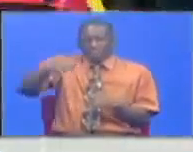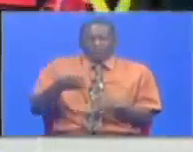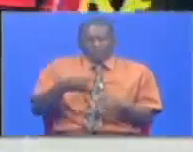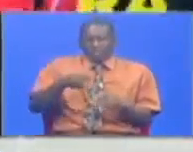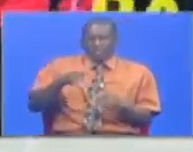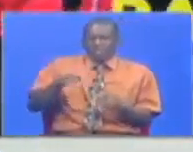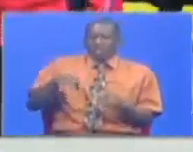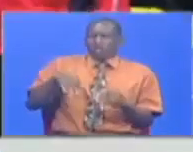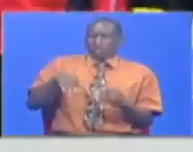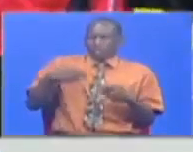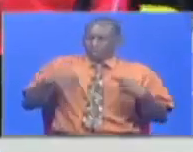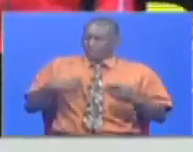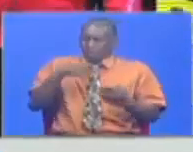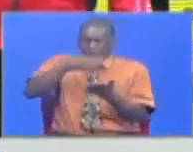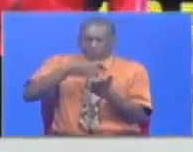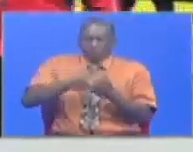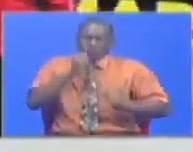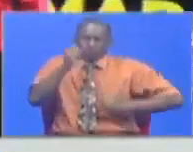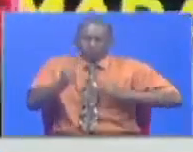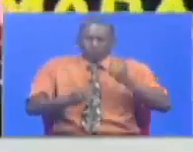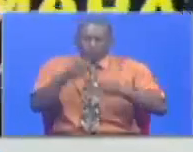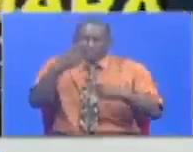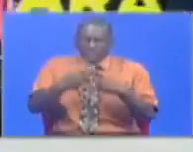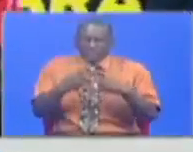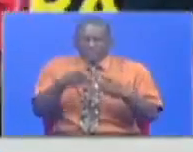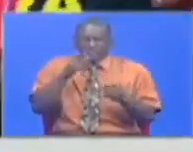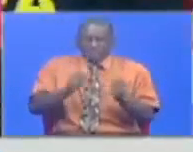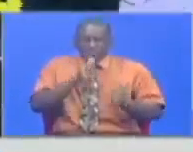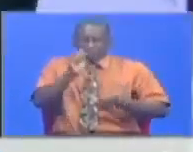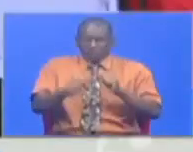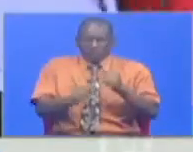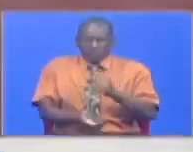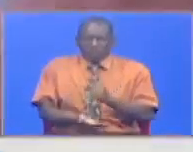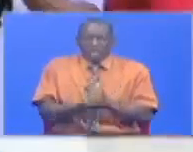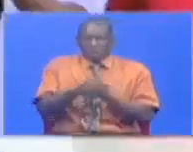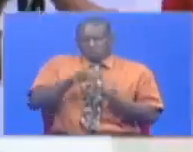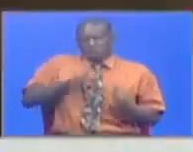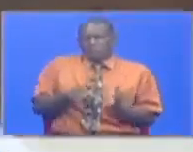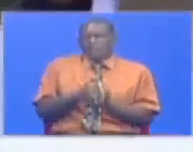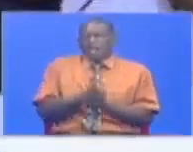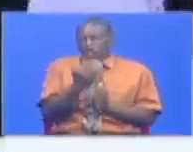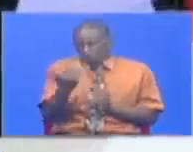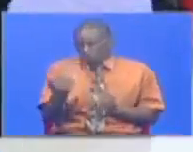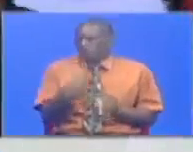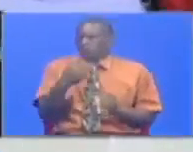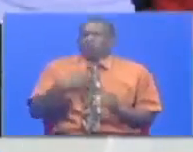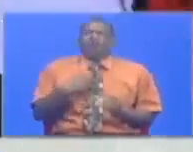haya ni ya kuchangisha fedha za kuwasaidia kina mama na watoto walio na matatizo ya kiafya.